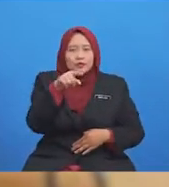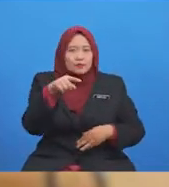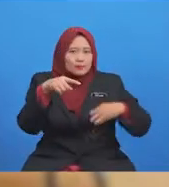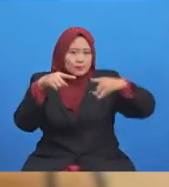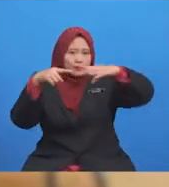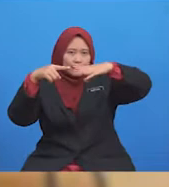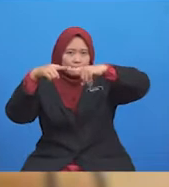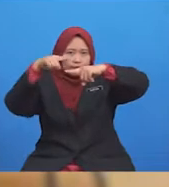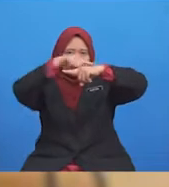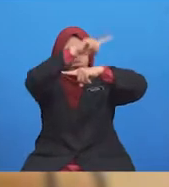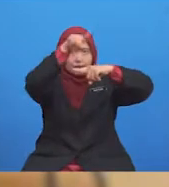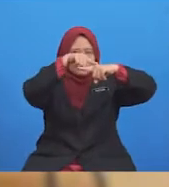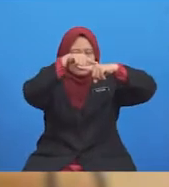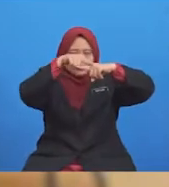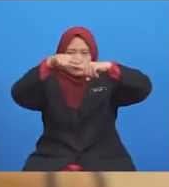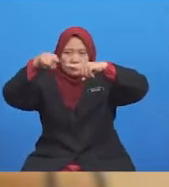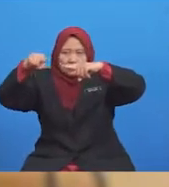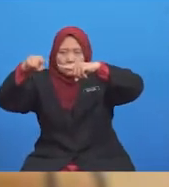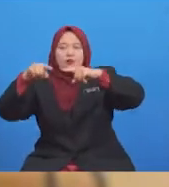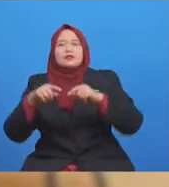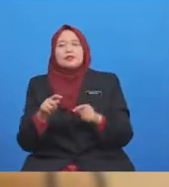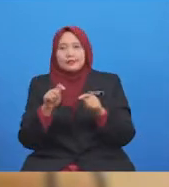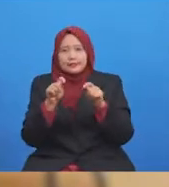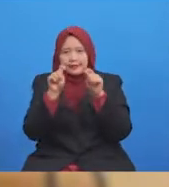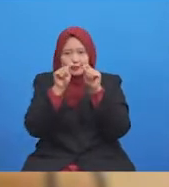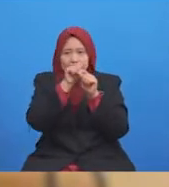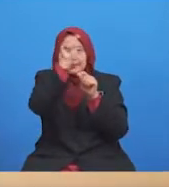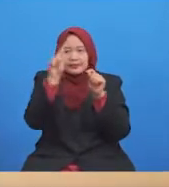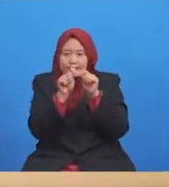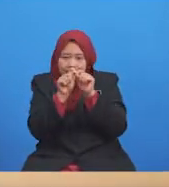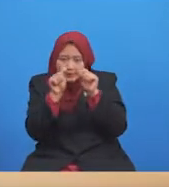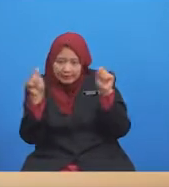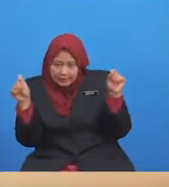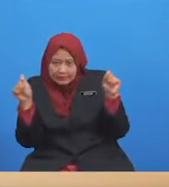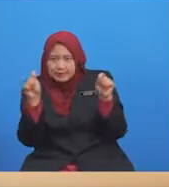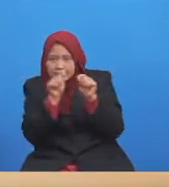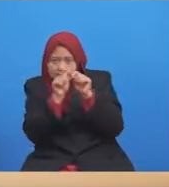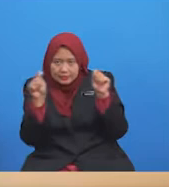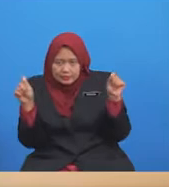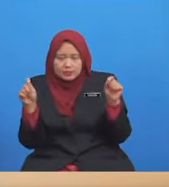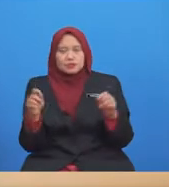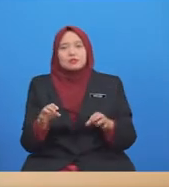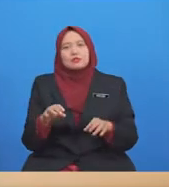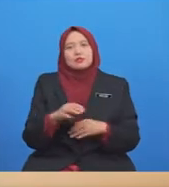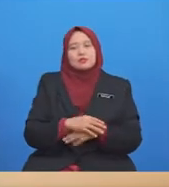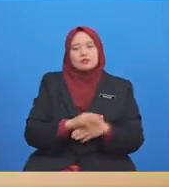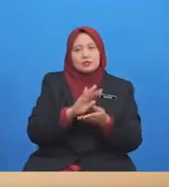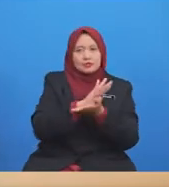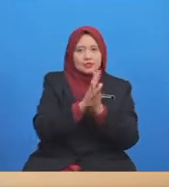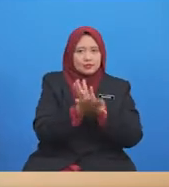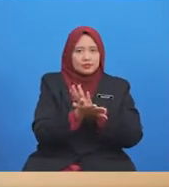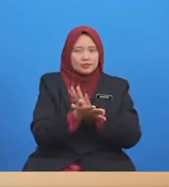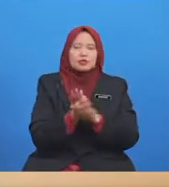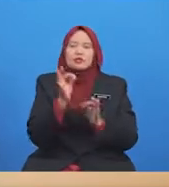pada satu titik, tangent akan terbentuk. Seterusnya, jika satu titik